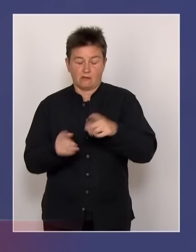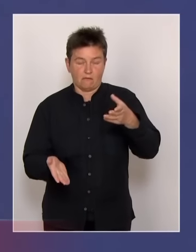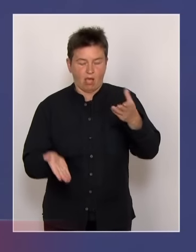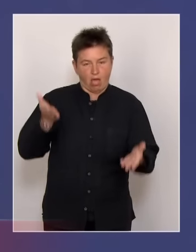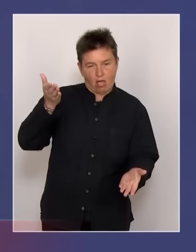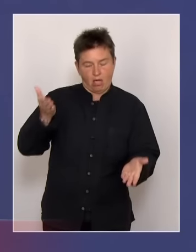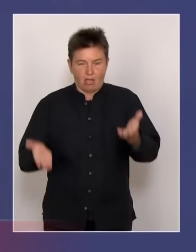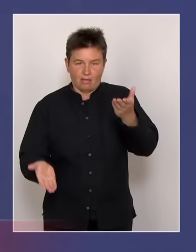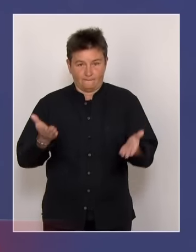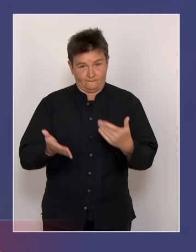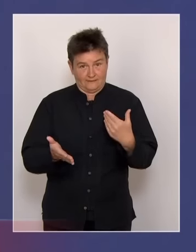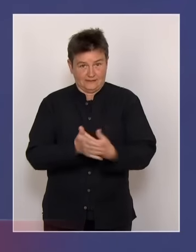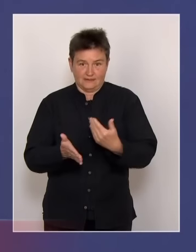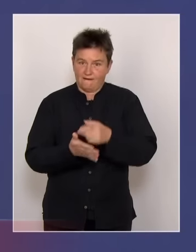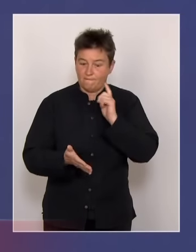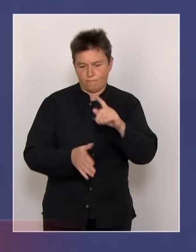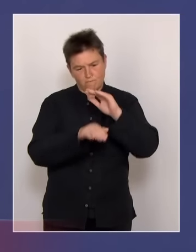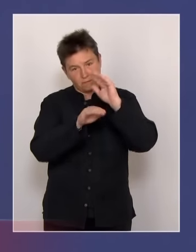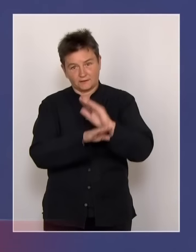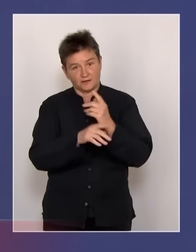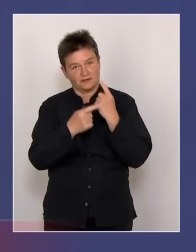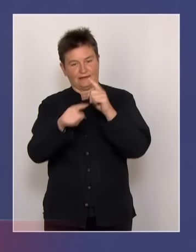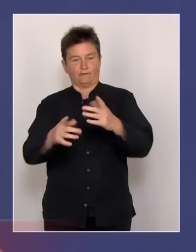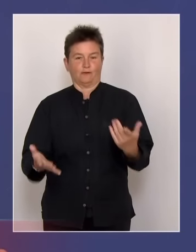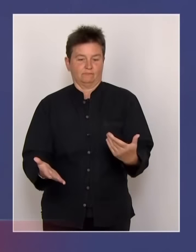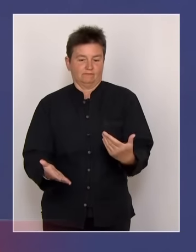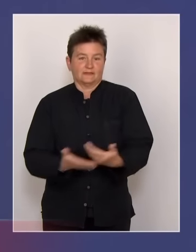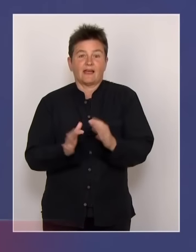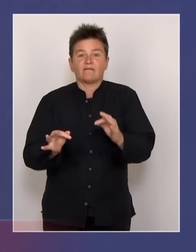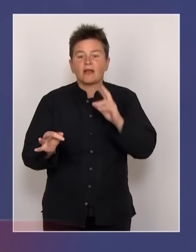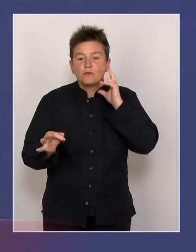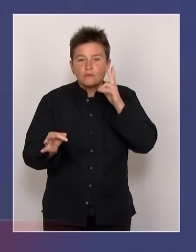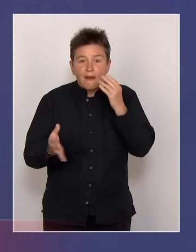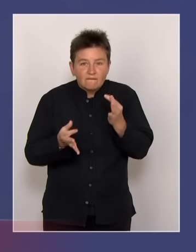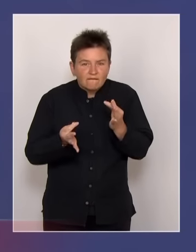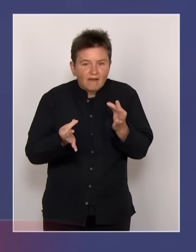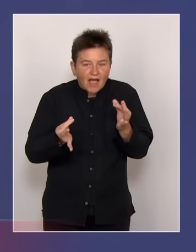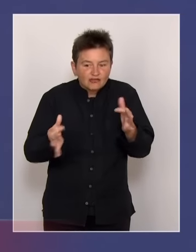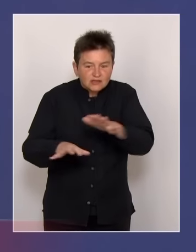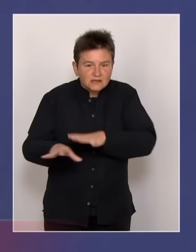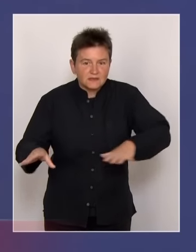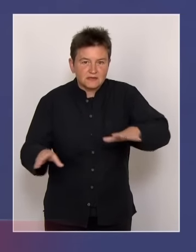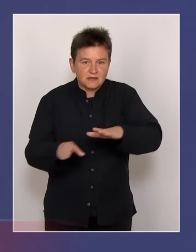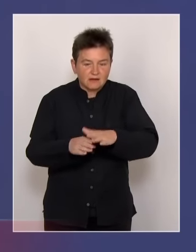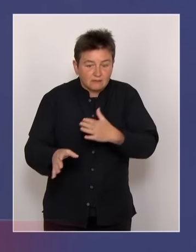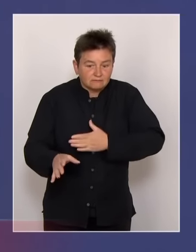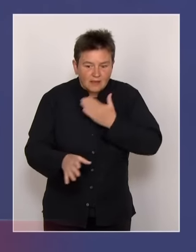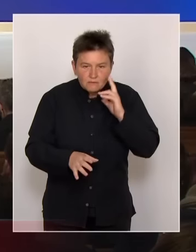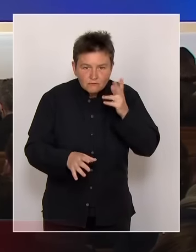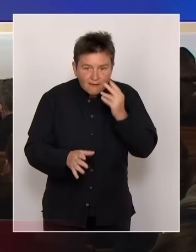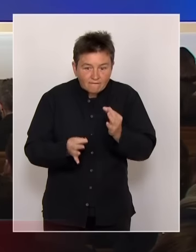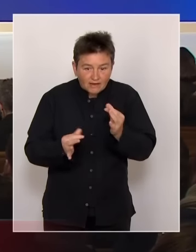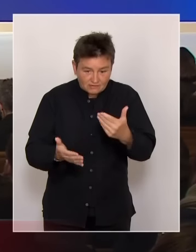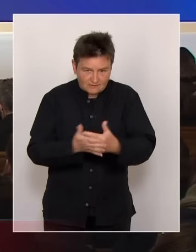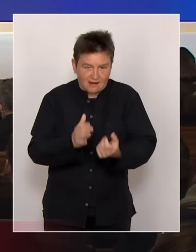européen et c'est cela qu'il nous faut défendre cet humanisme si fragile mais qui nous distingue des autres